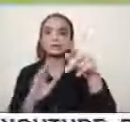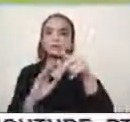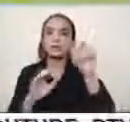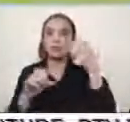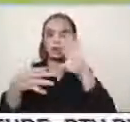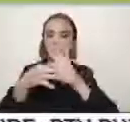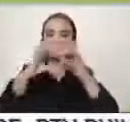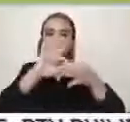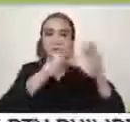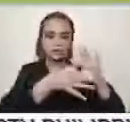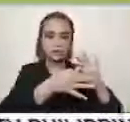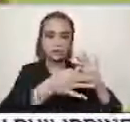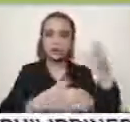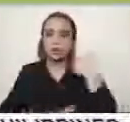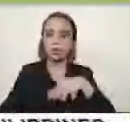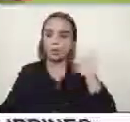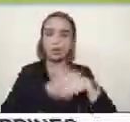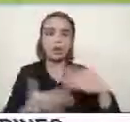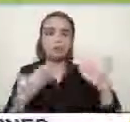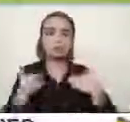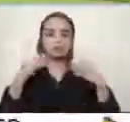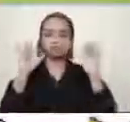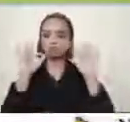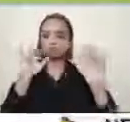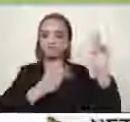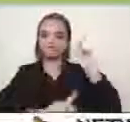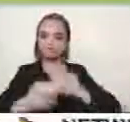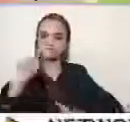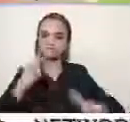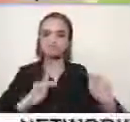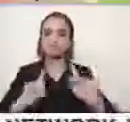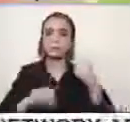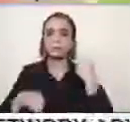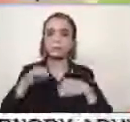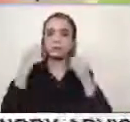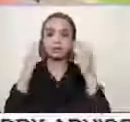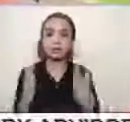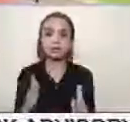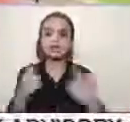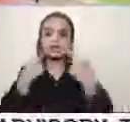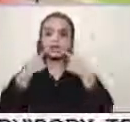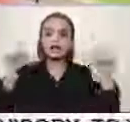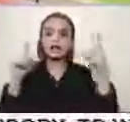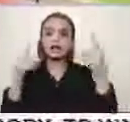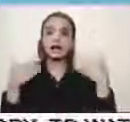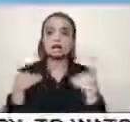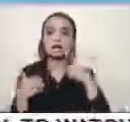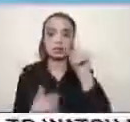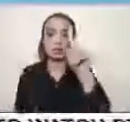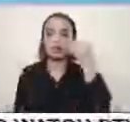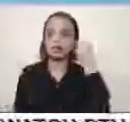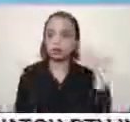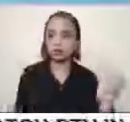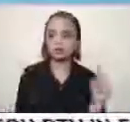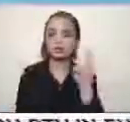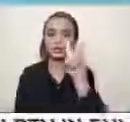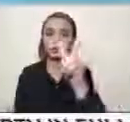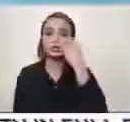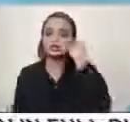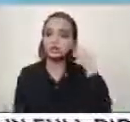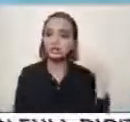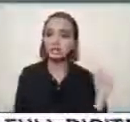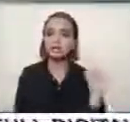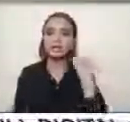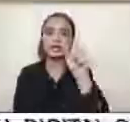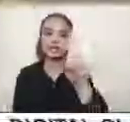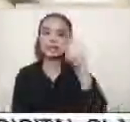world. Mas paiigtingin din ng PSC ang pakikipagtulungan sa iba't ibang sangay ng gobyerno upang mas palakasin pa